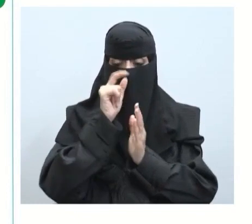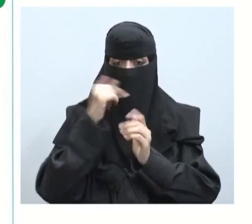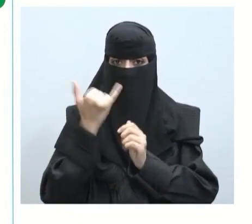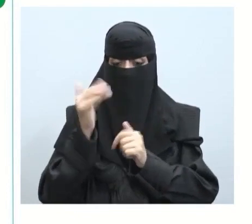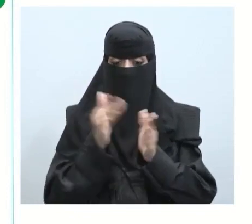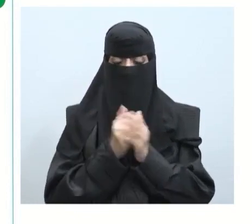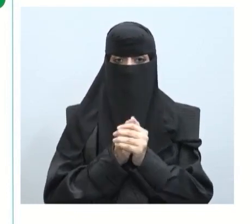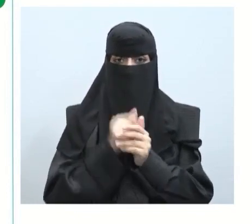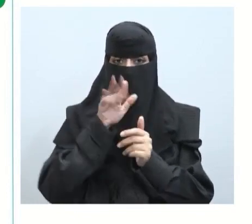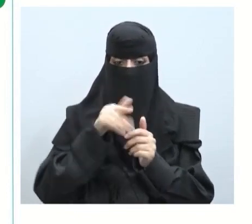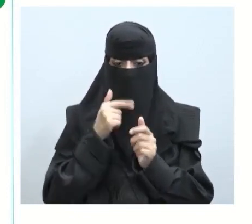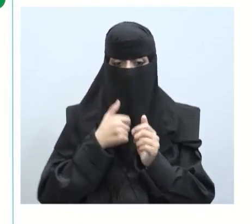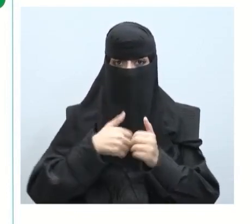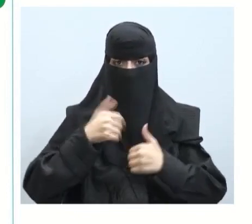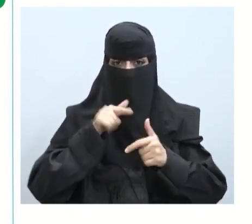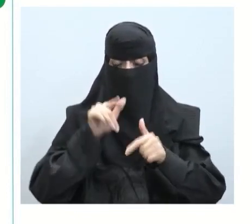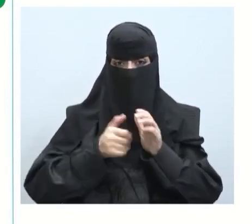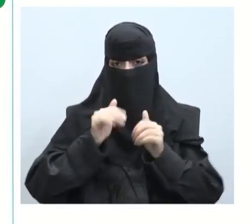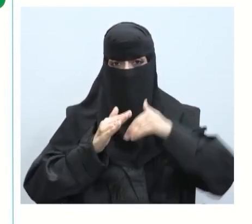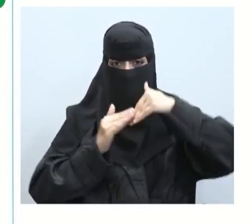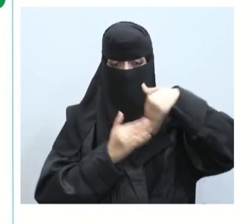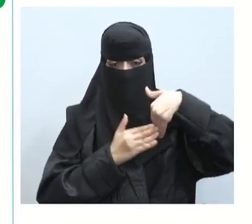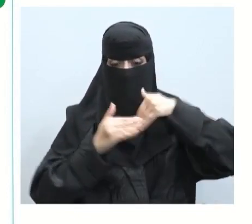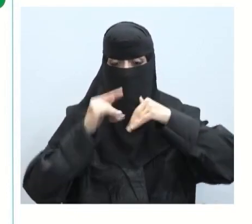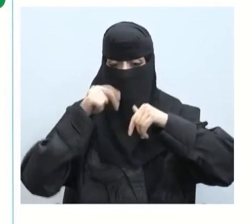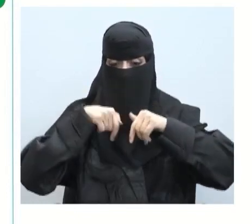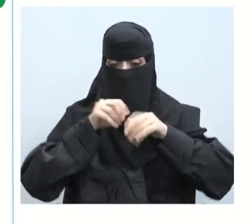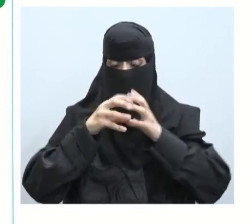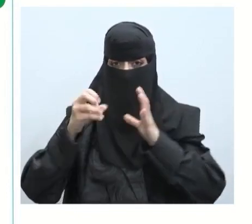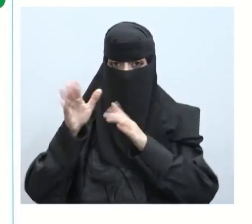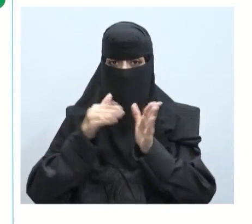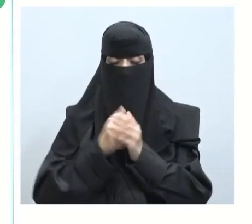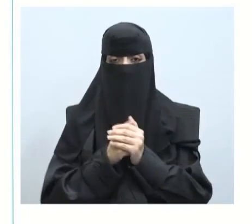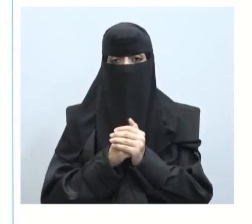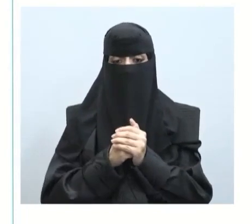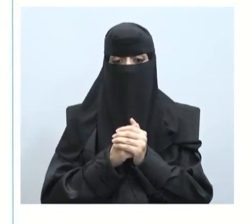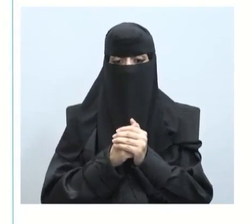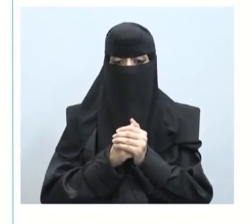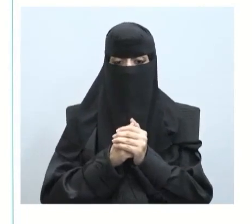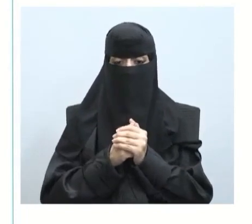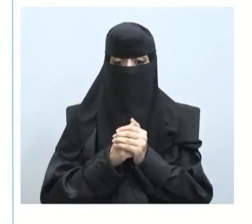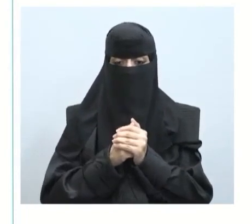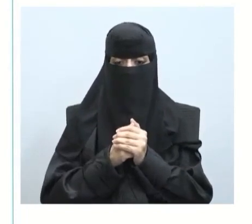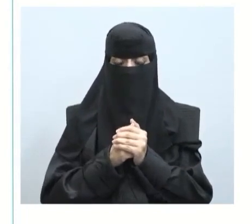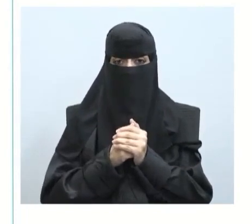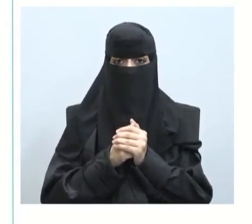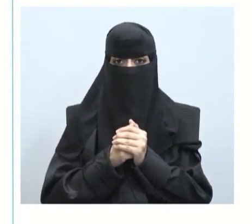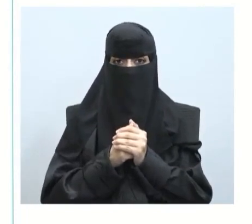ميسوراً. هنا مستشعر الإمالة والرمز في المحاكي والرمز التخطيطي.